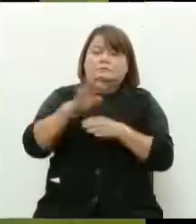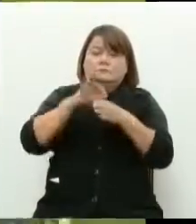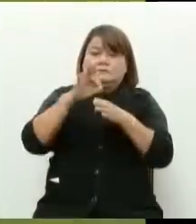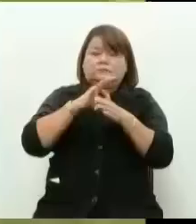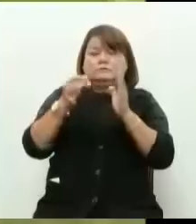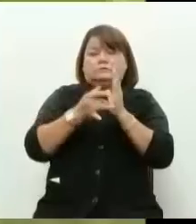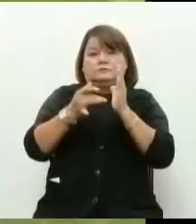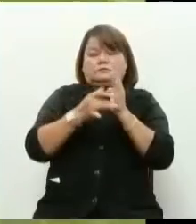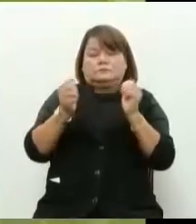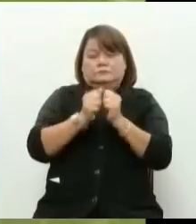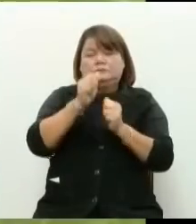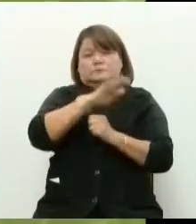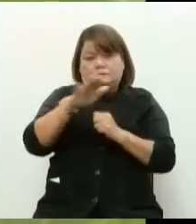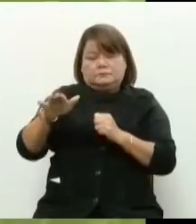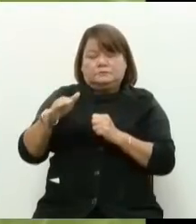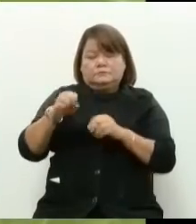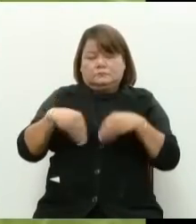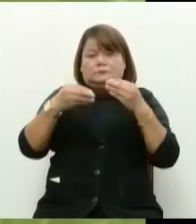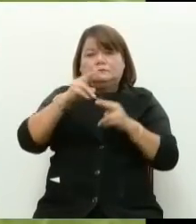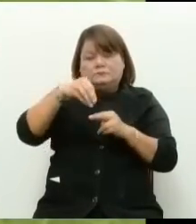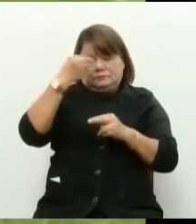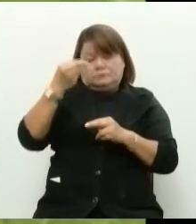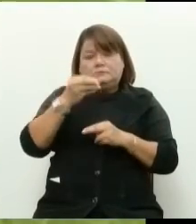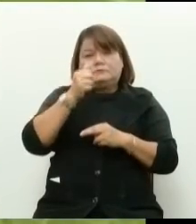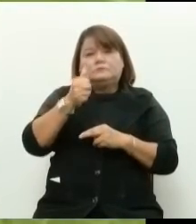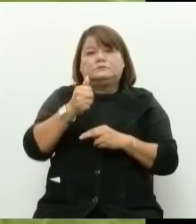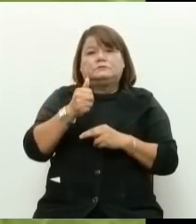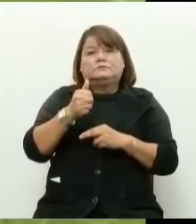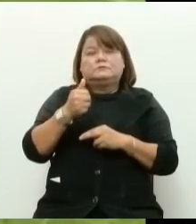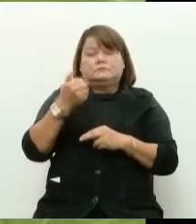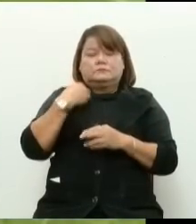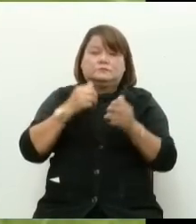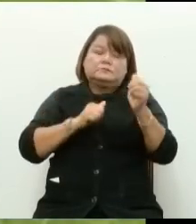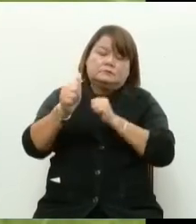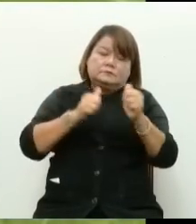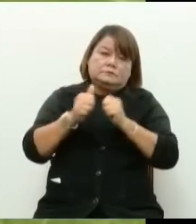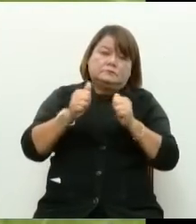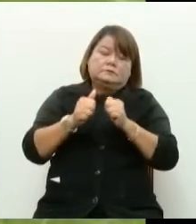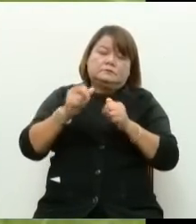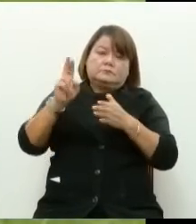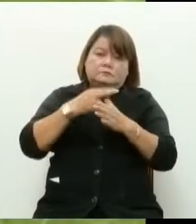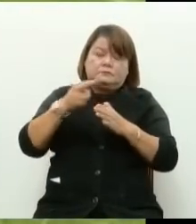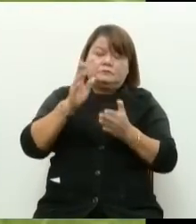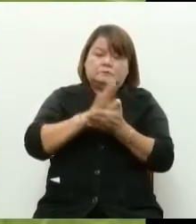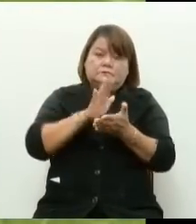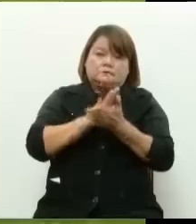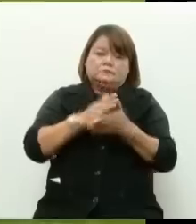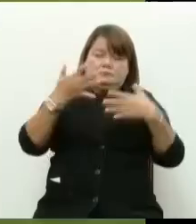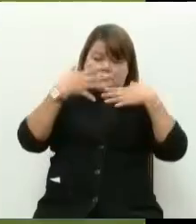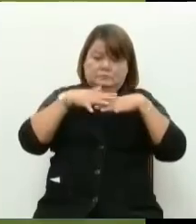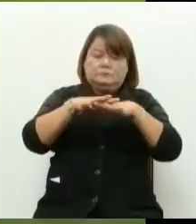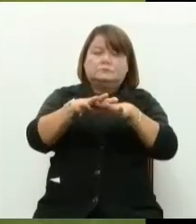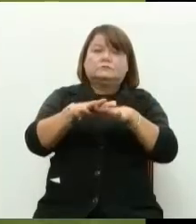ให้กับเด็กหลังจากนั้นก็ให้นักเรียนได้มีการแข่งขันกันนะครับระหว่างโรงเรียนระหว่างเครือข่ายนะ